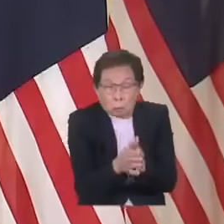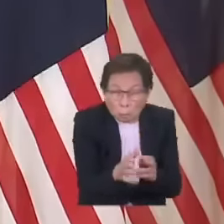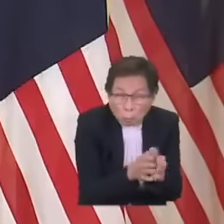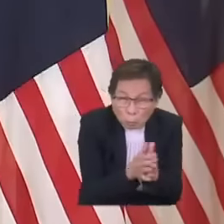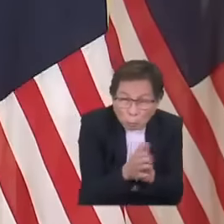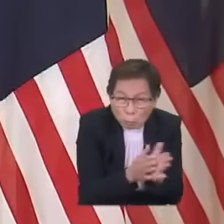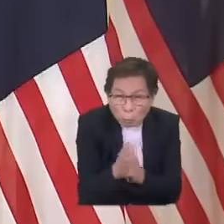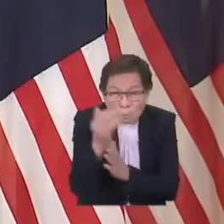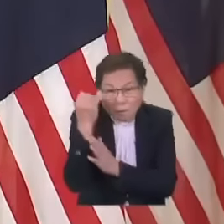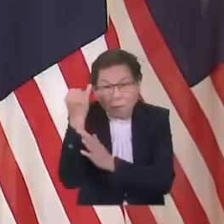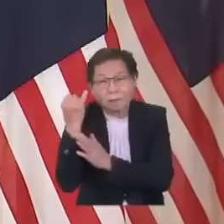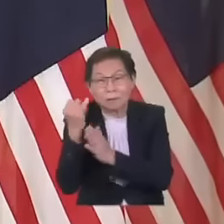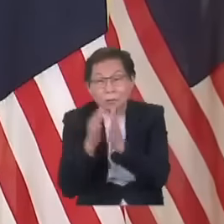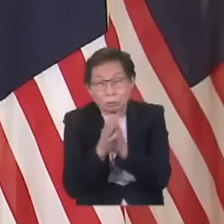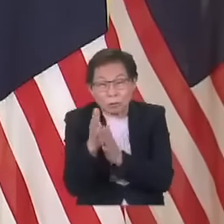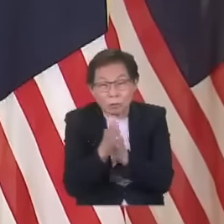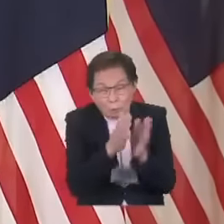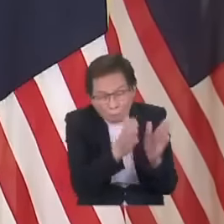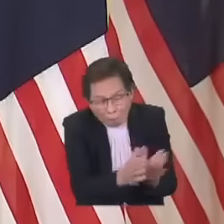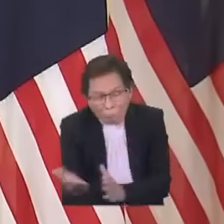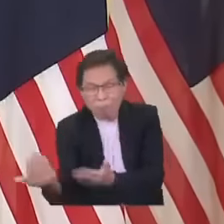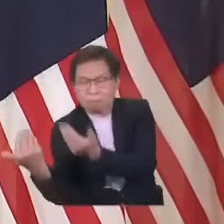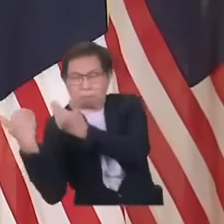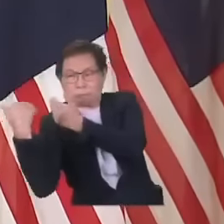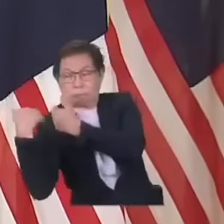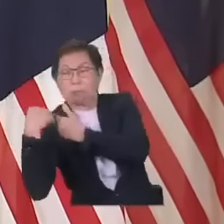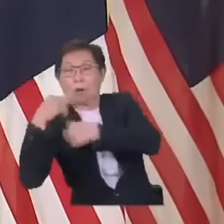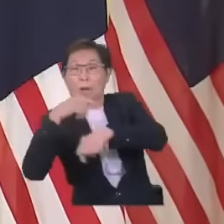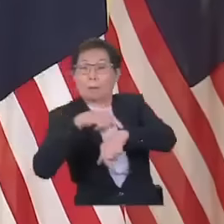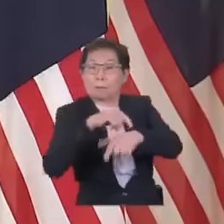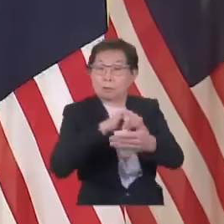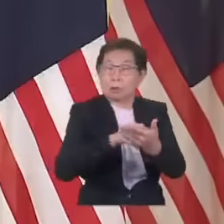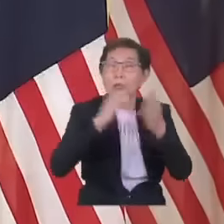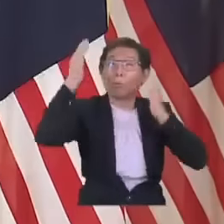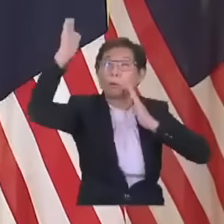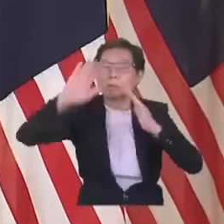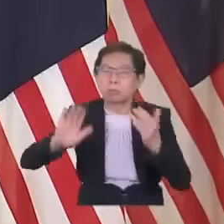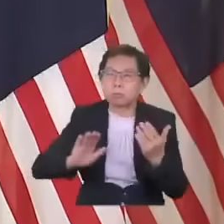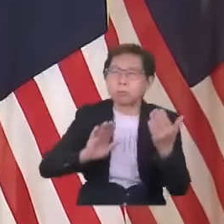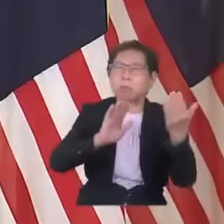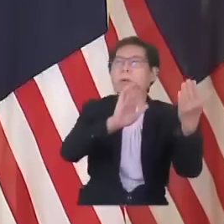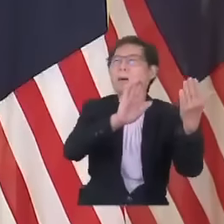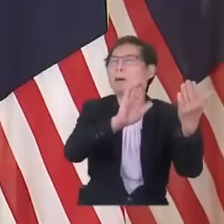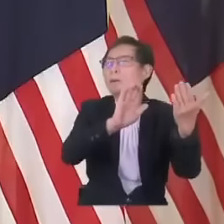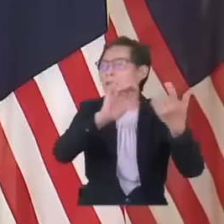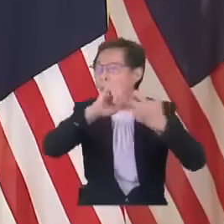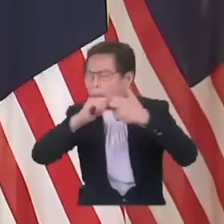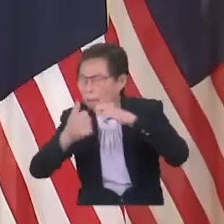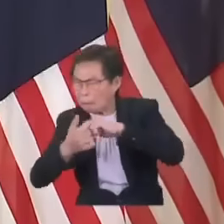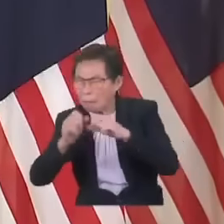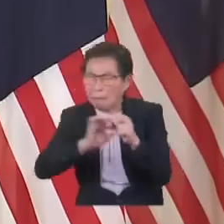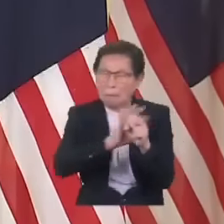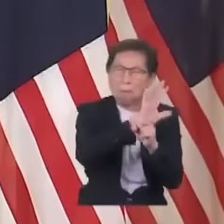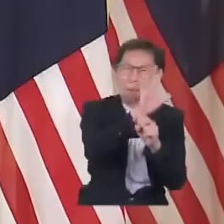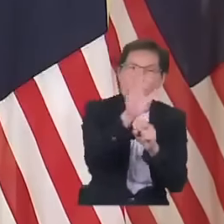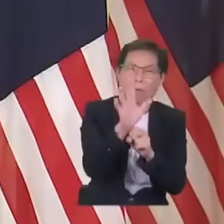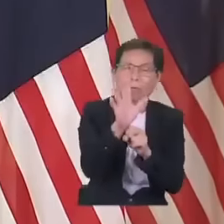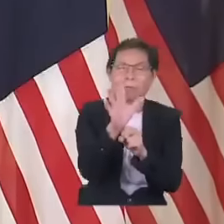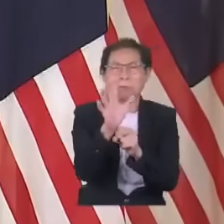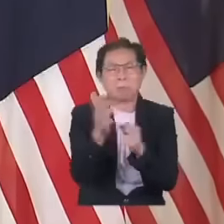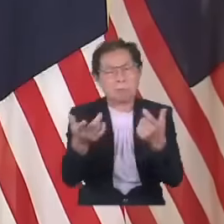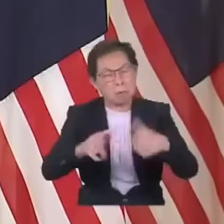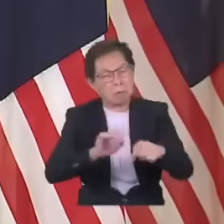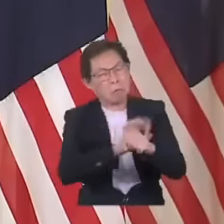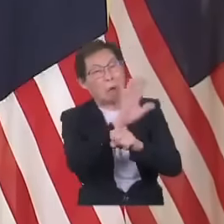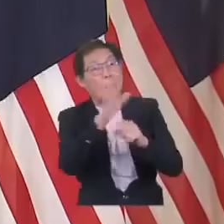yang digalas pada waktu itu negara di seluruh pandemik 19